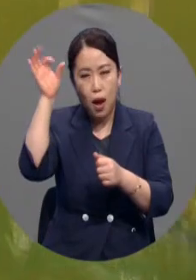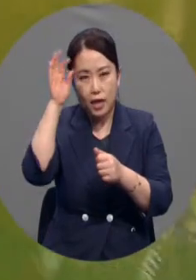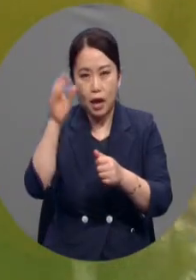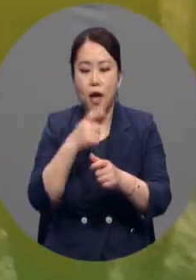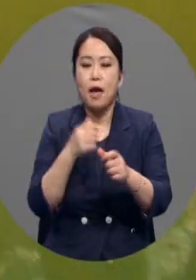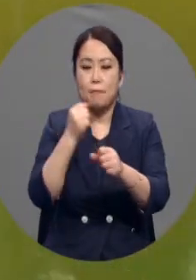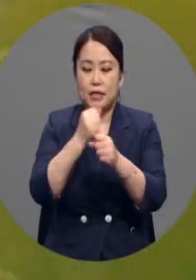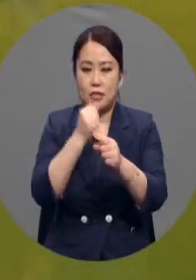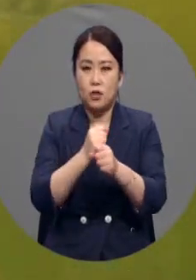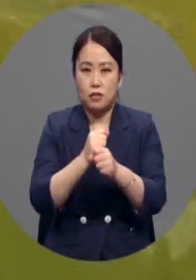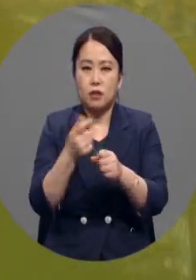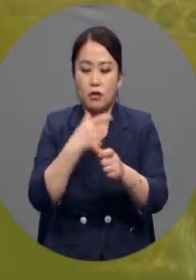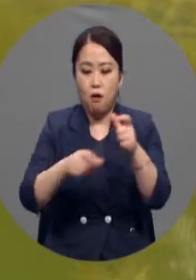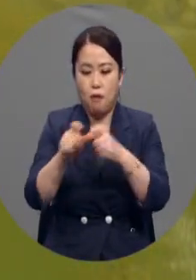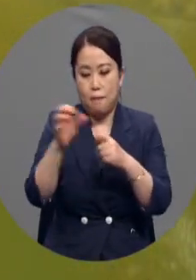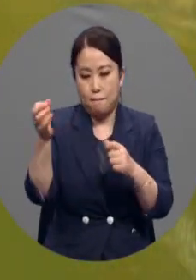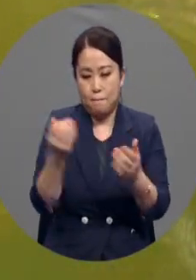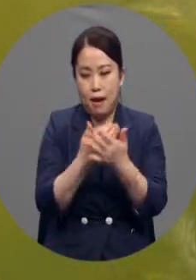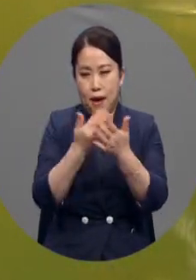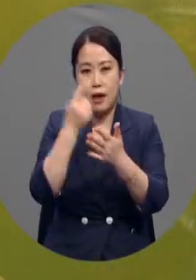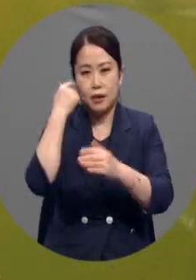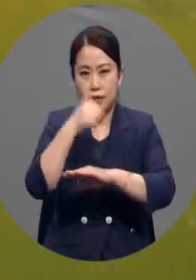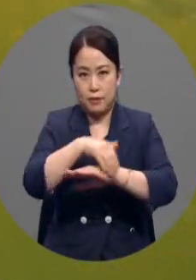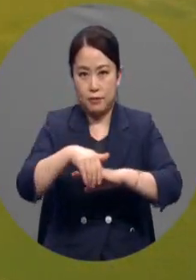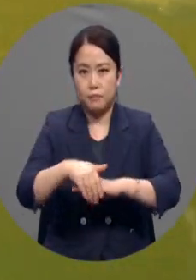계획입니다 mbc 뉴스 밥줄 입니다